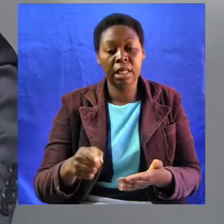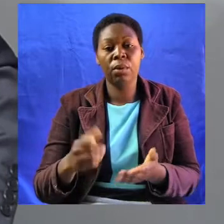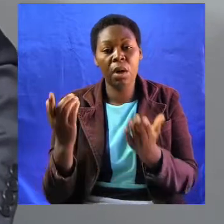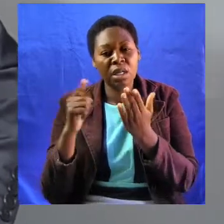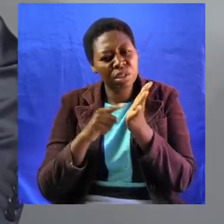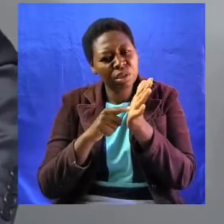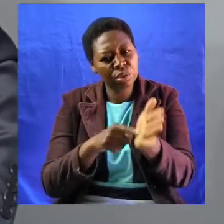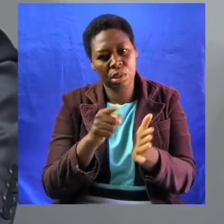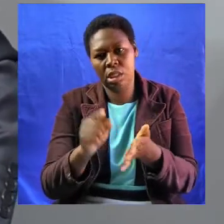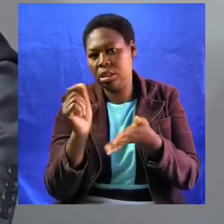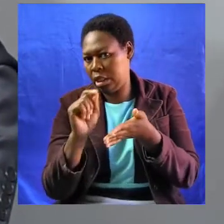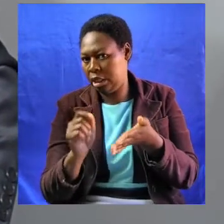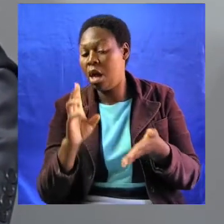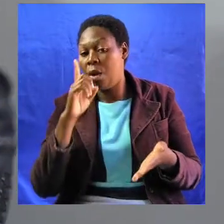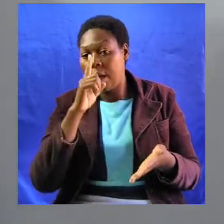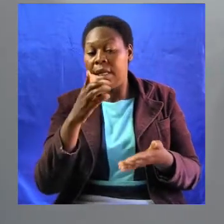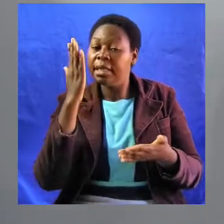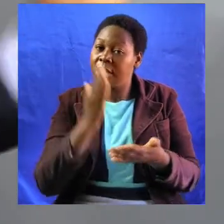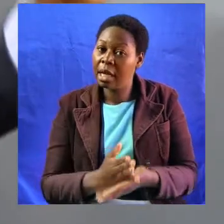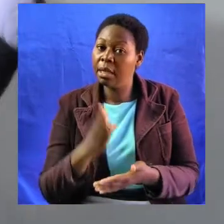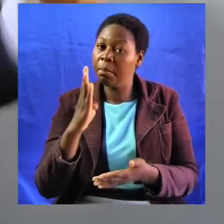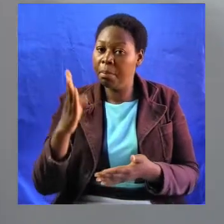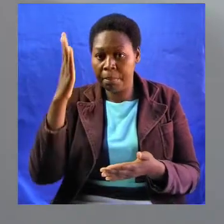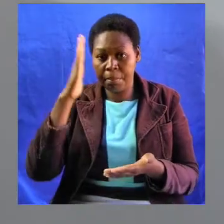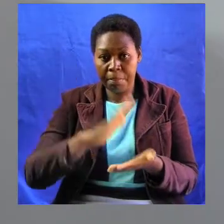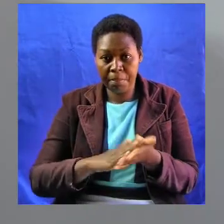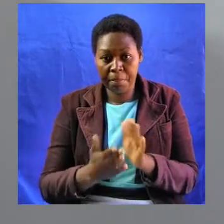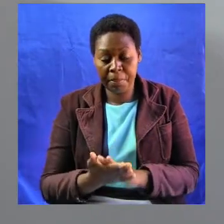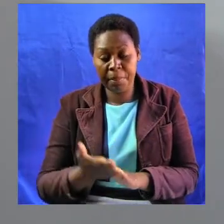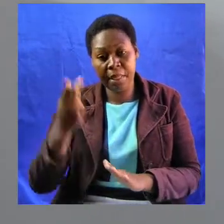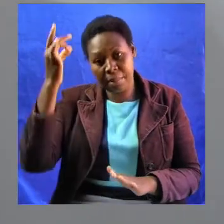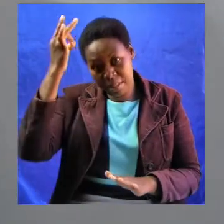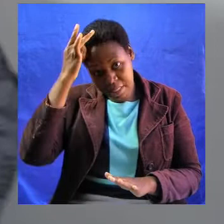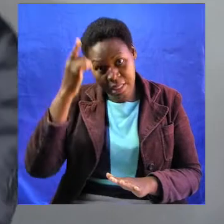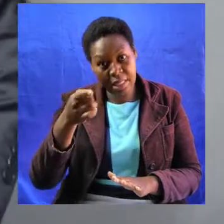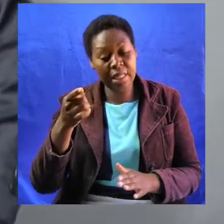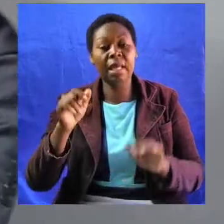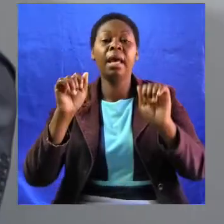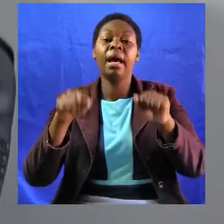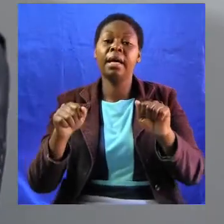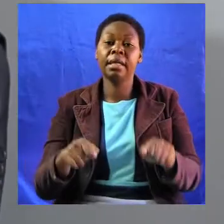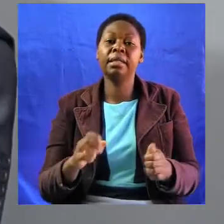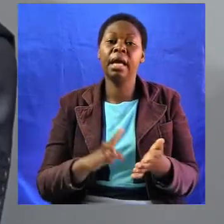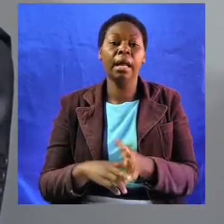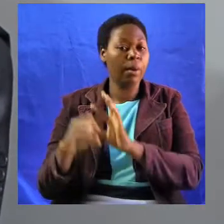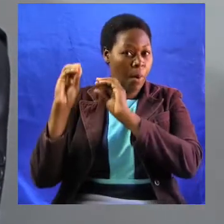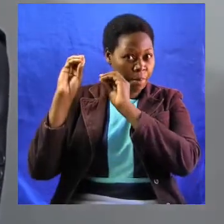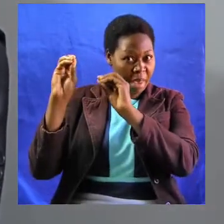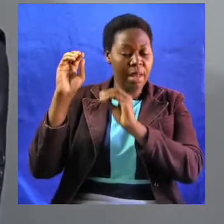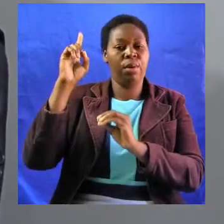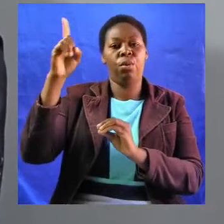zvaita kuti iye achitanga kungotonga akateerera kutaura kwaMwari. Saka zvandoda kuti muite pastor verengai Ezra